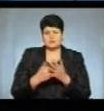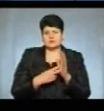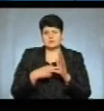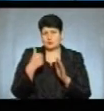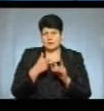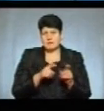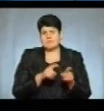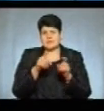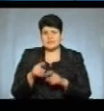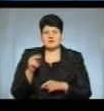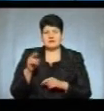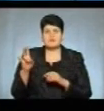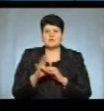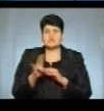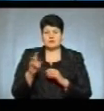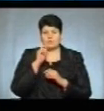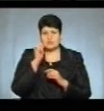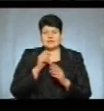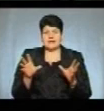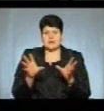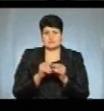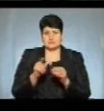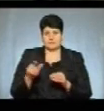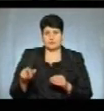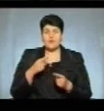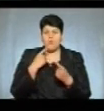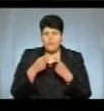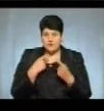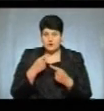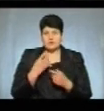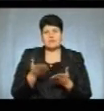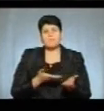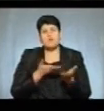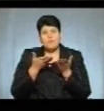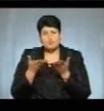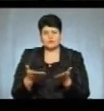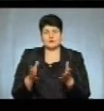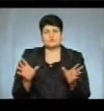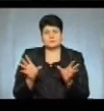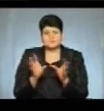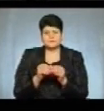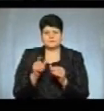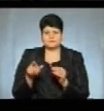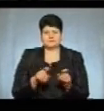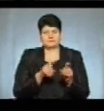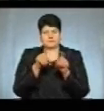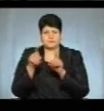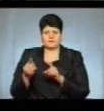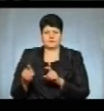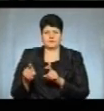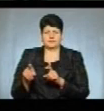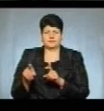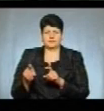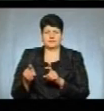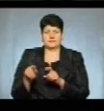до Православної церкви України разом з громадою. Говорили, пропонували йому, щоб він переходив, йому і